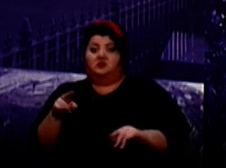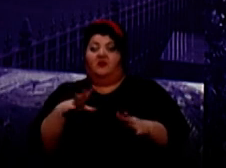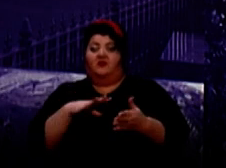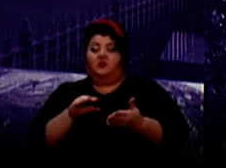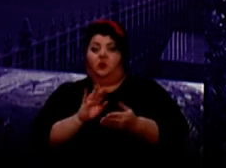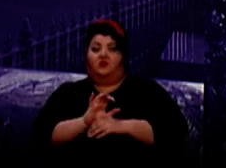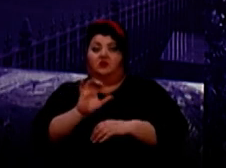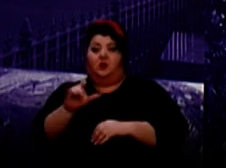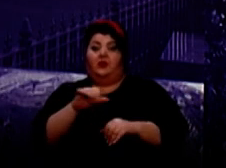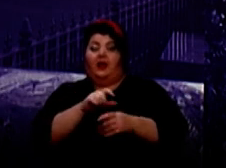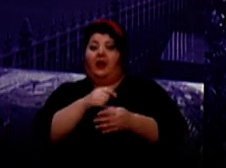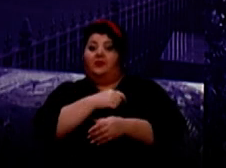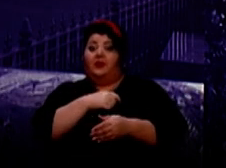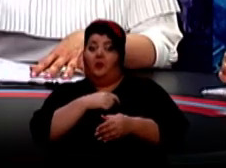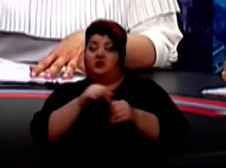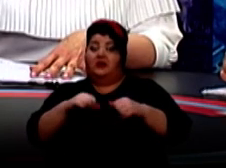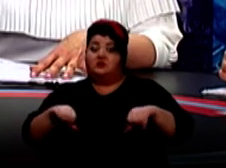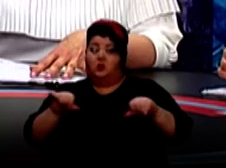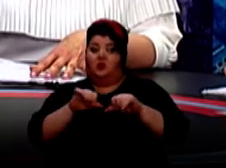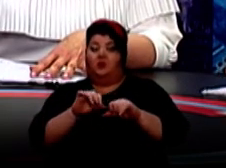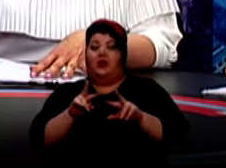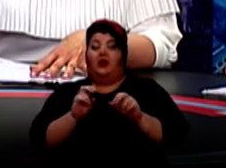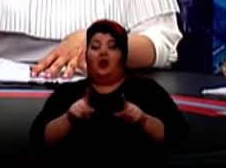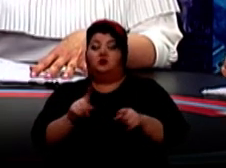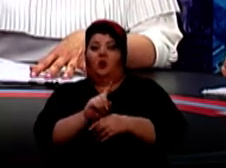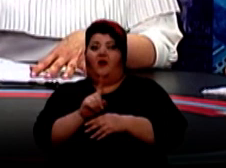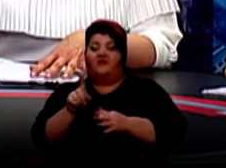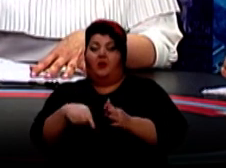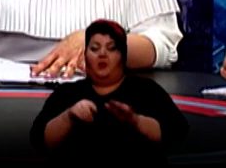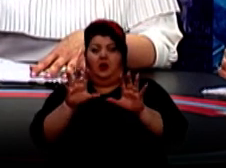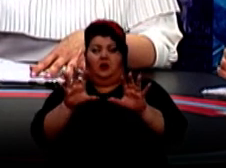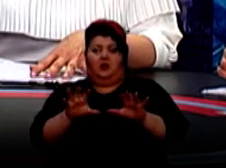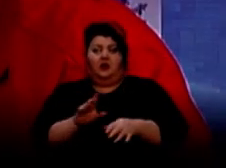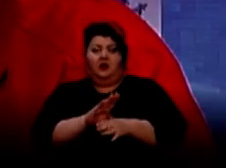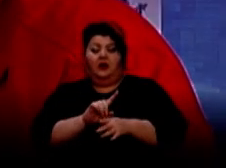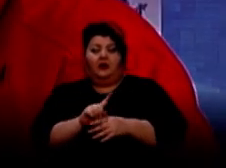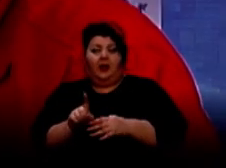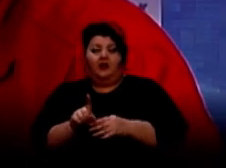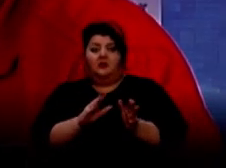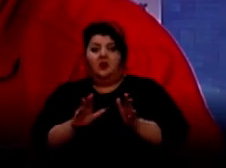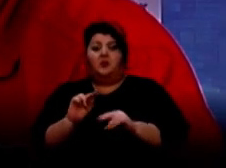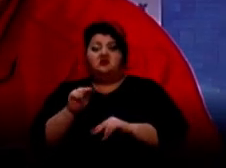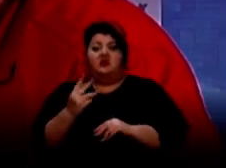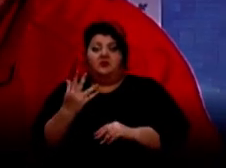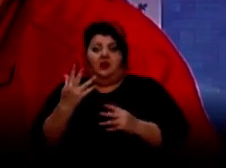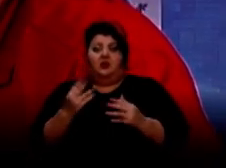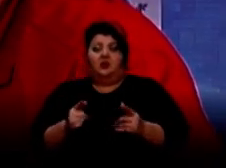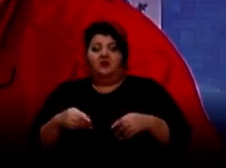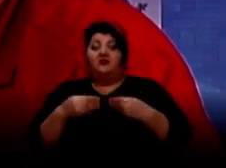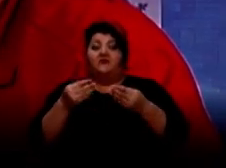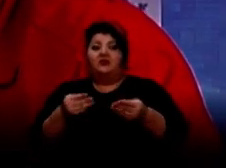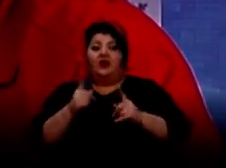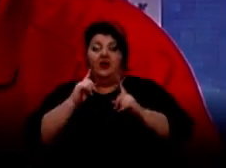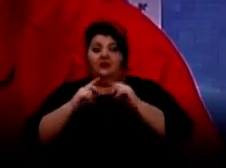розписаний на депутатську комісію. І, як то вимагає норми регламенту, через 5 днів, 30 січня, він був винесений на